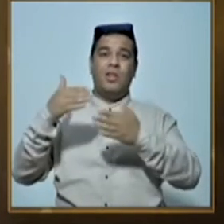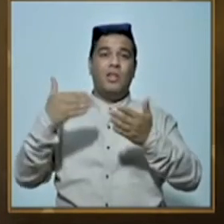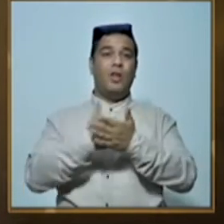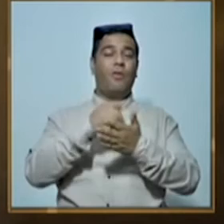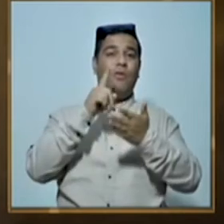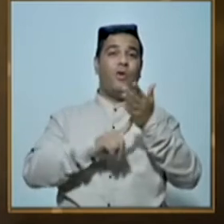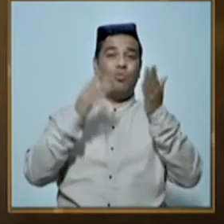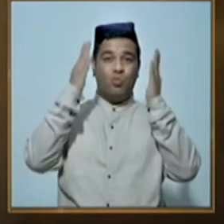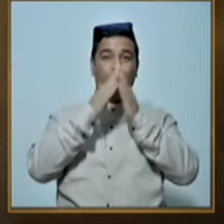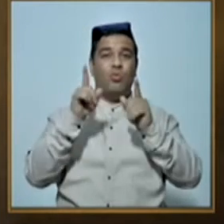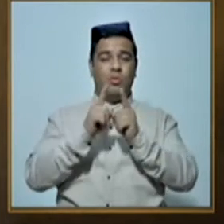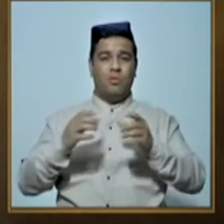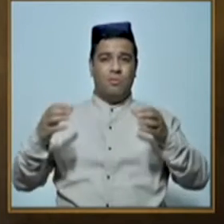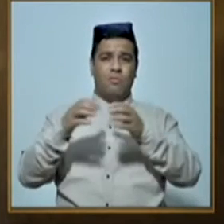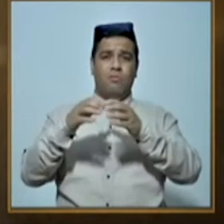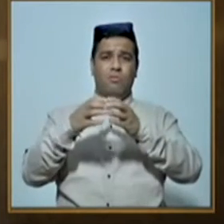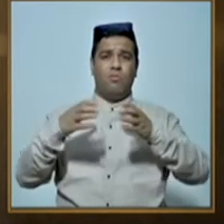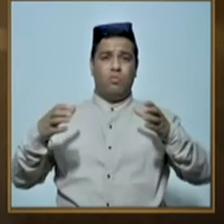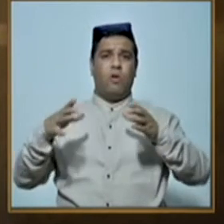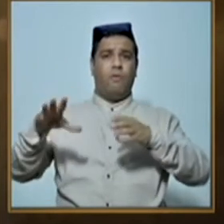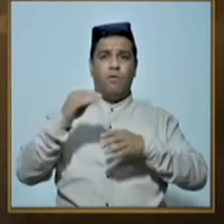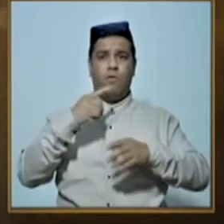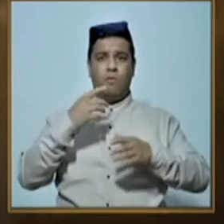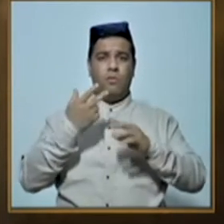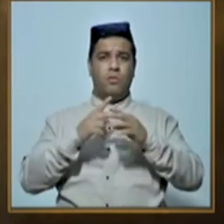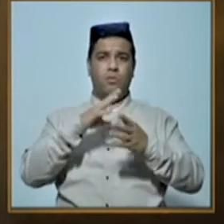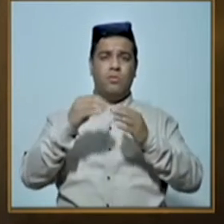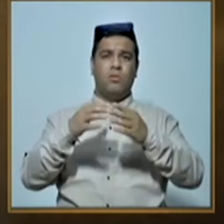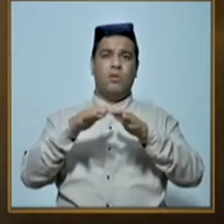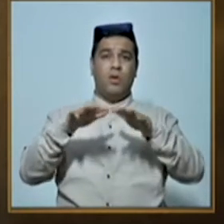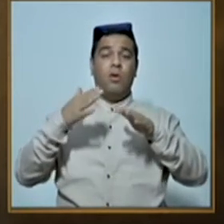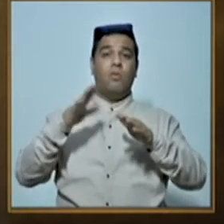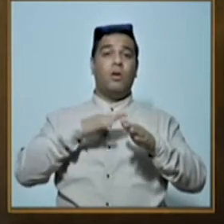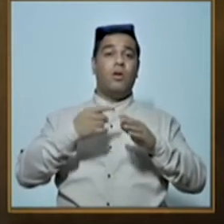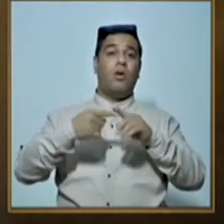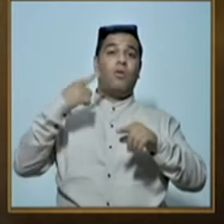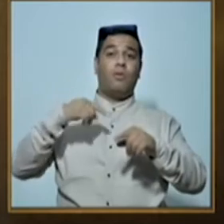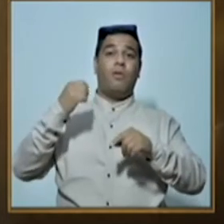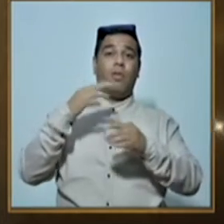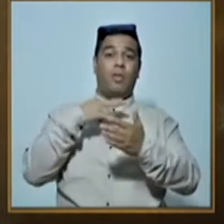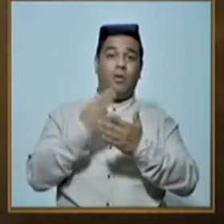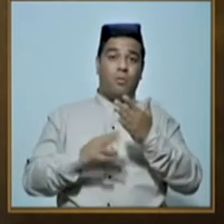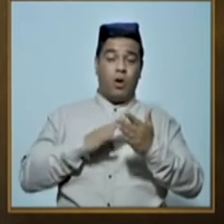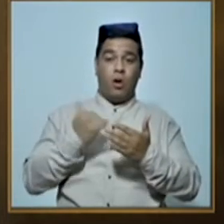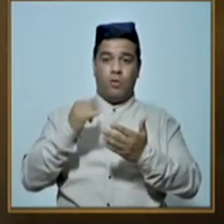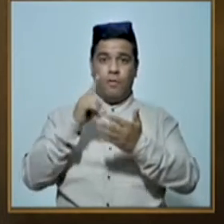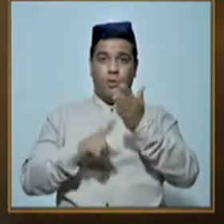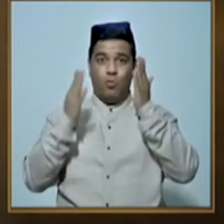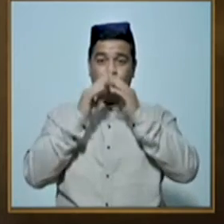musulmon bo'lganlar ham qo'shildi. Endi shijoat kelib turibdi, bular kecha mag'lub bo'lishdi, bugun endi musulmon bo'lib nimadir ish qilish